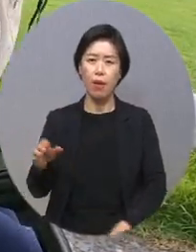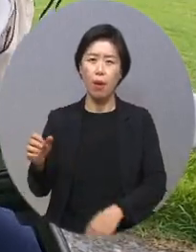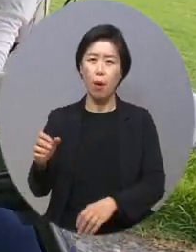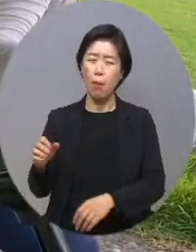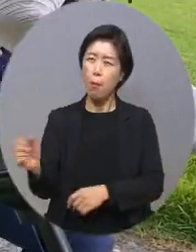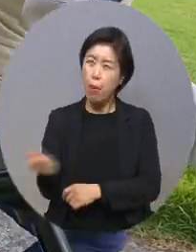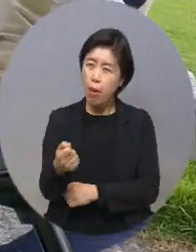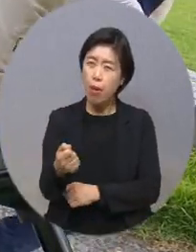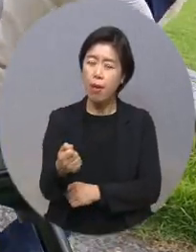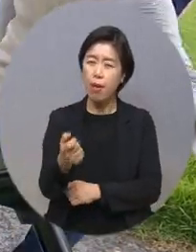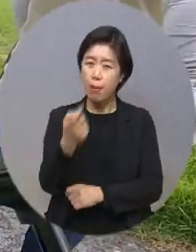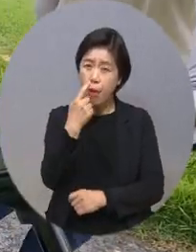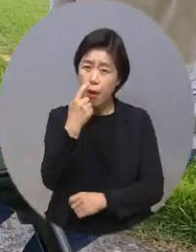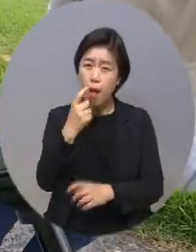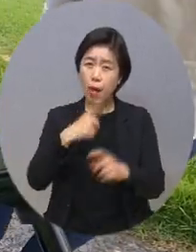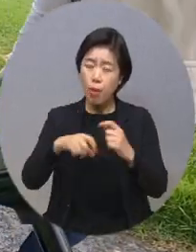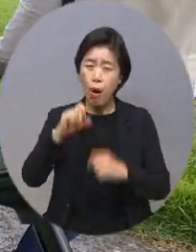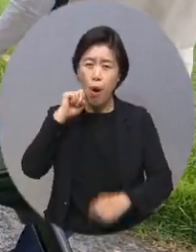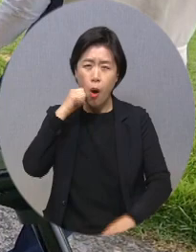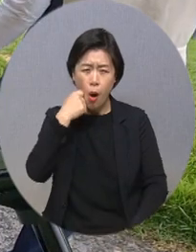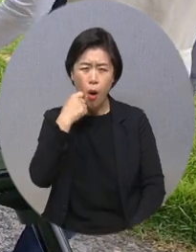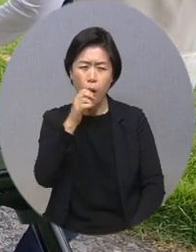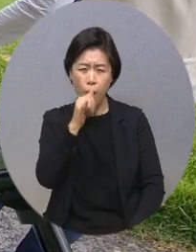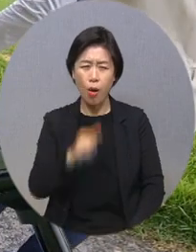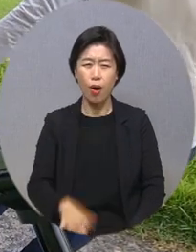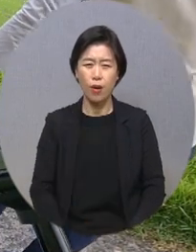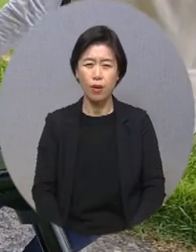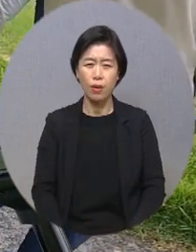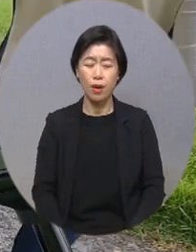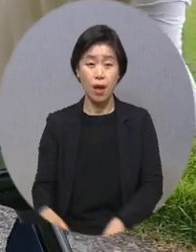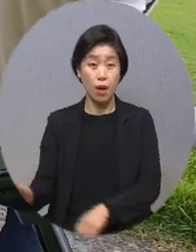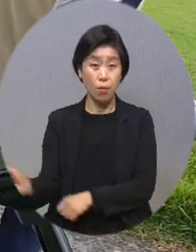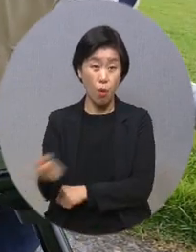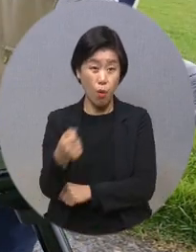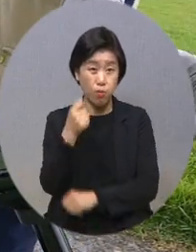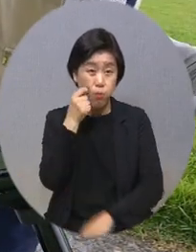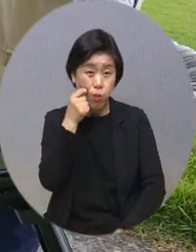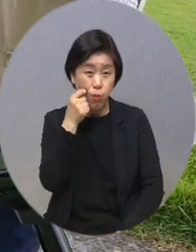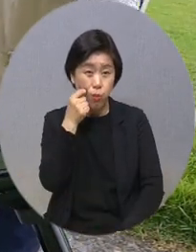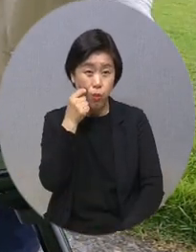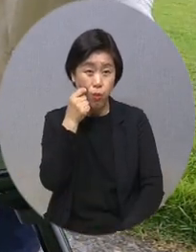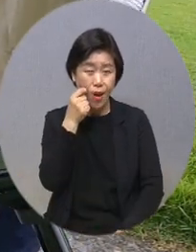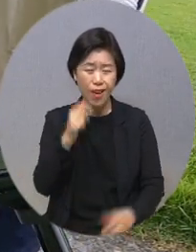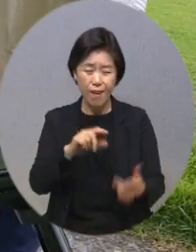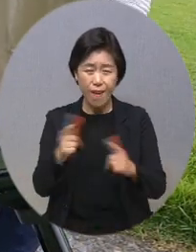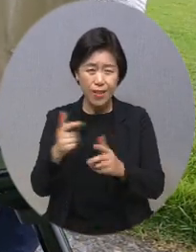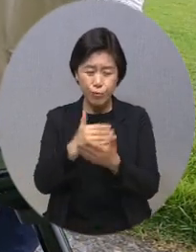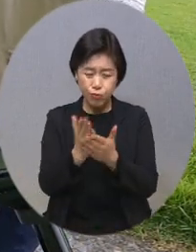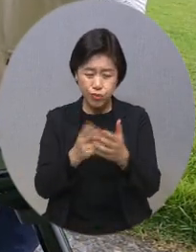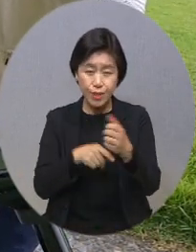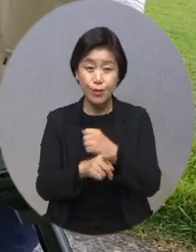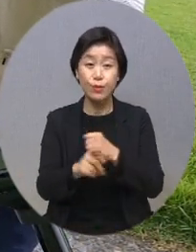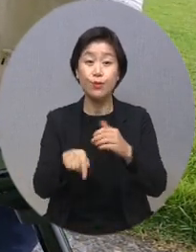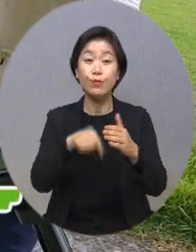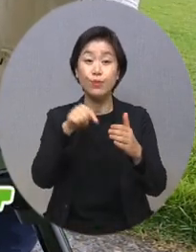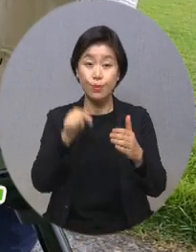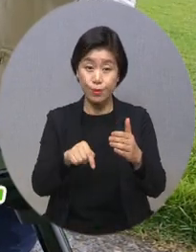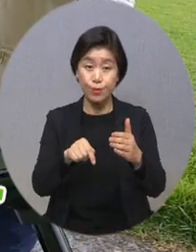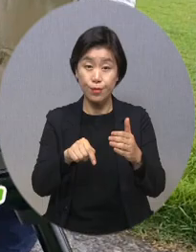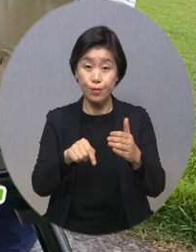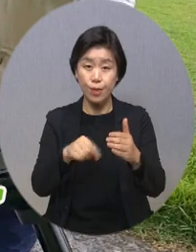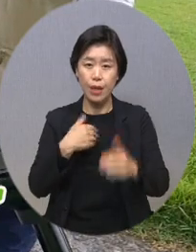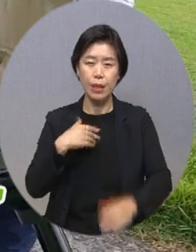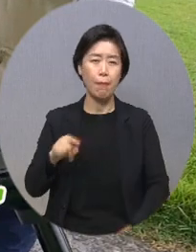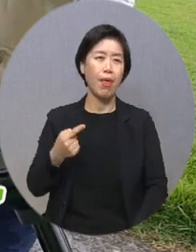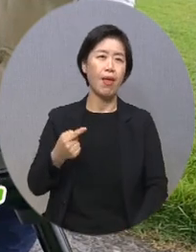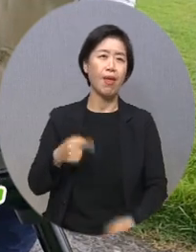맞아요. 골프가 그래. 골프를 골프를 못 치는 만 가지 이유 중에서 난 한